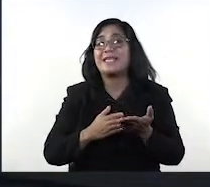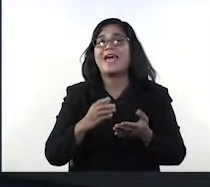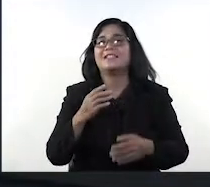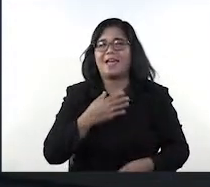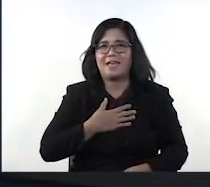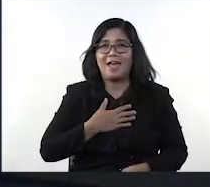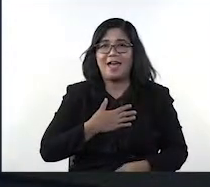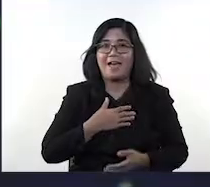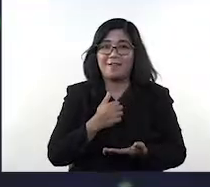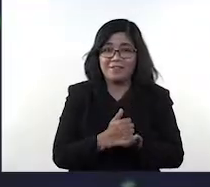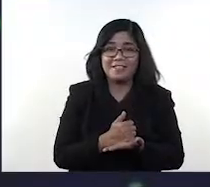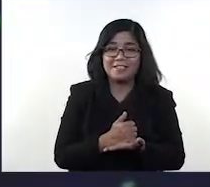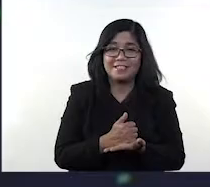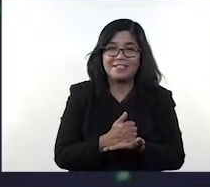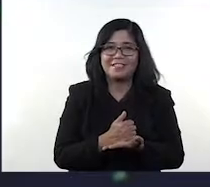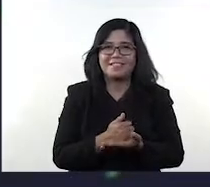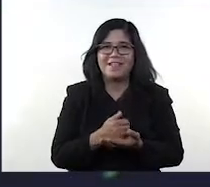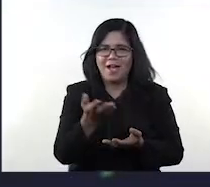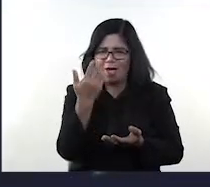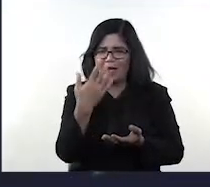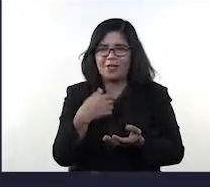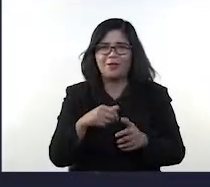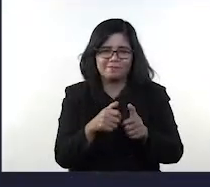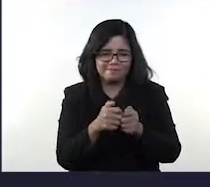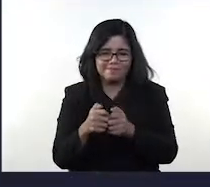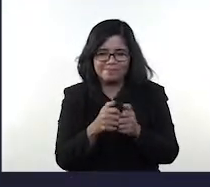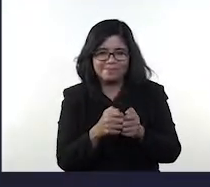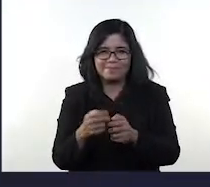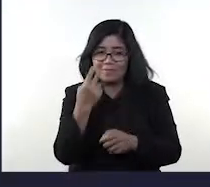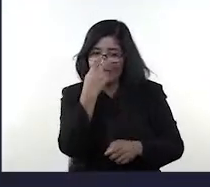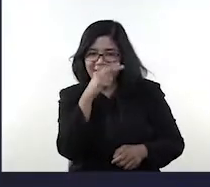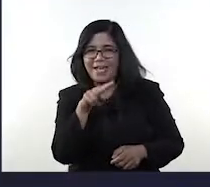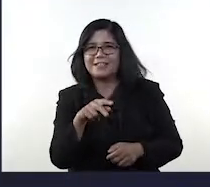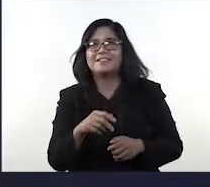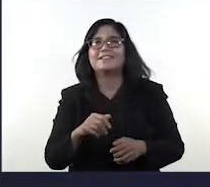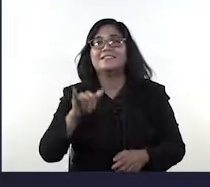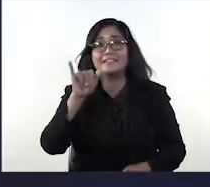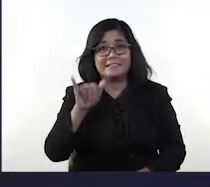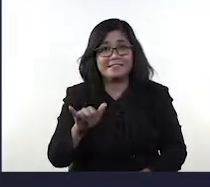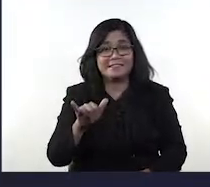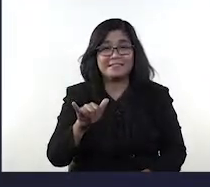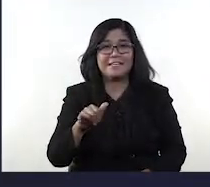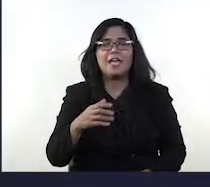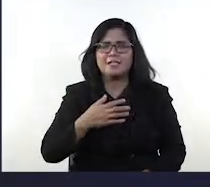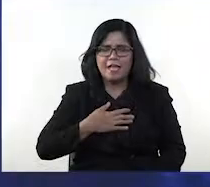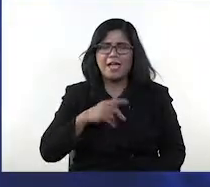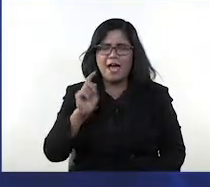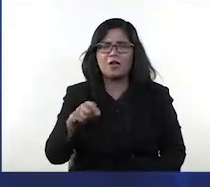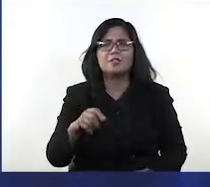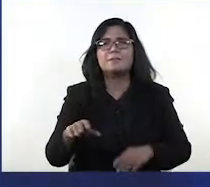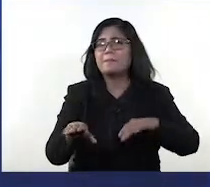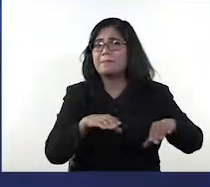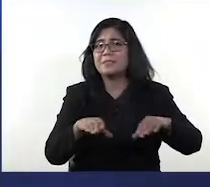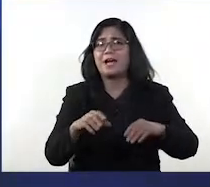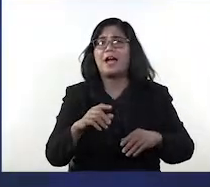Wuih iya iya hahaha melihat Wheels mulai Yes saya harus mengerjakan bagian